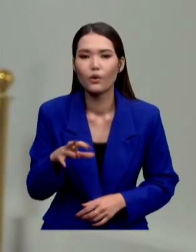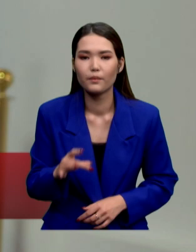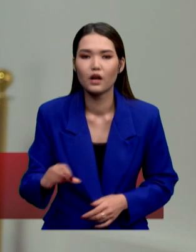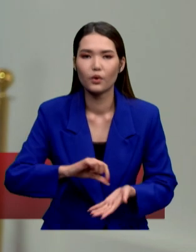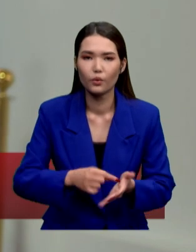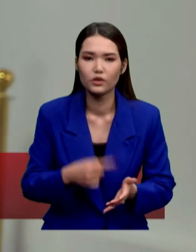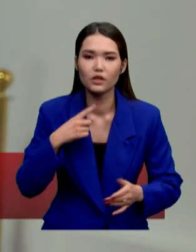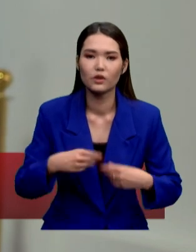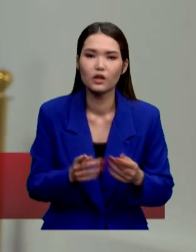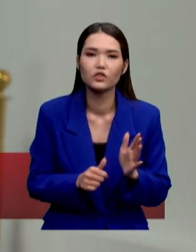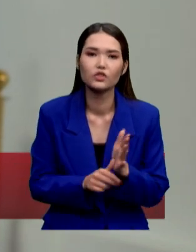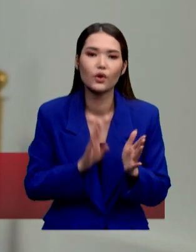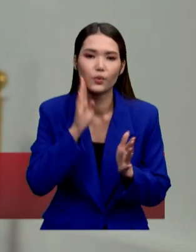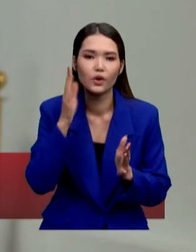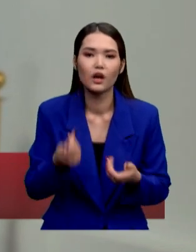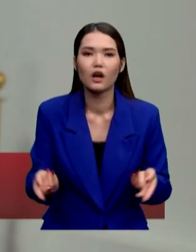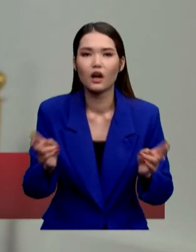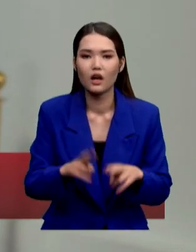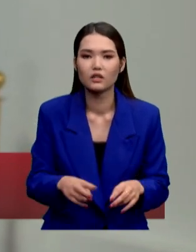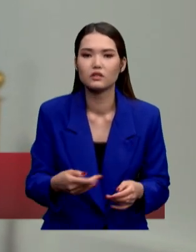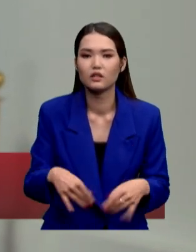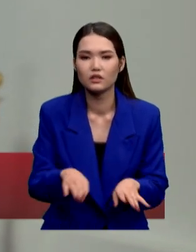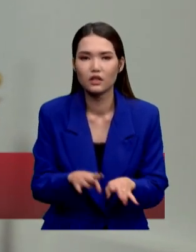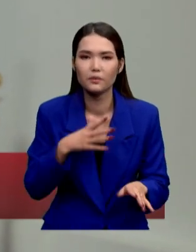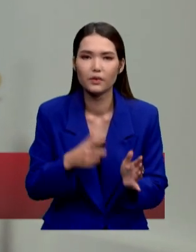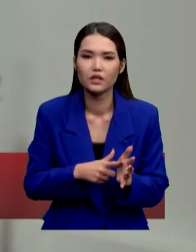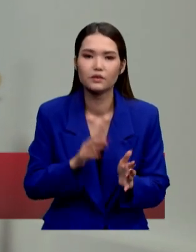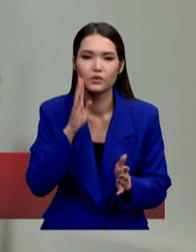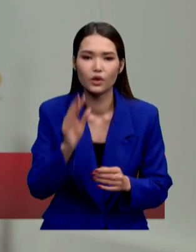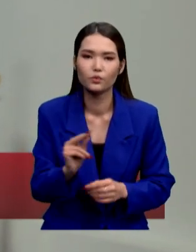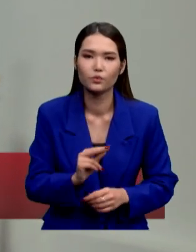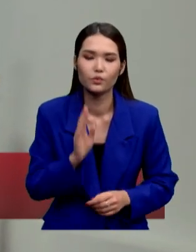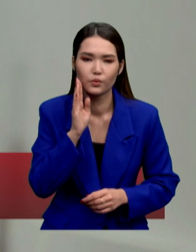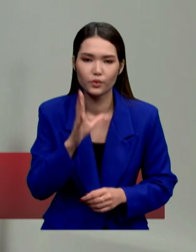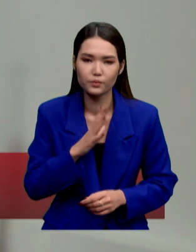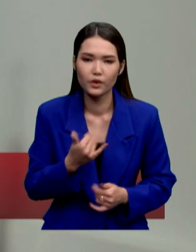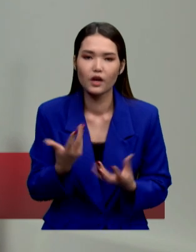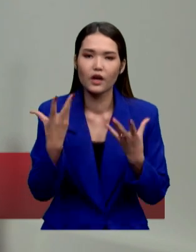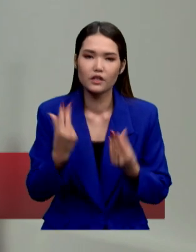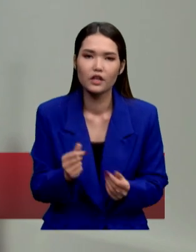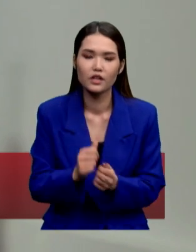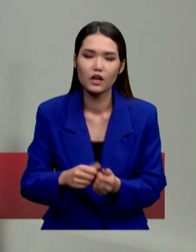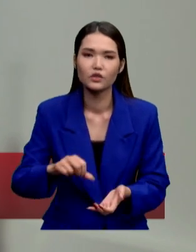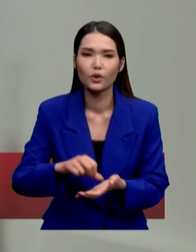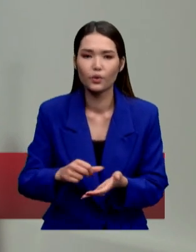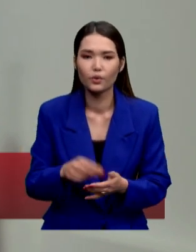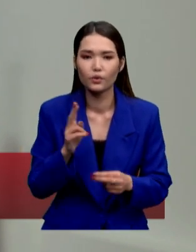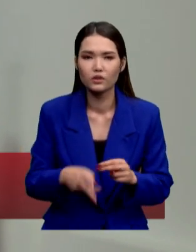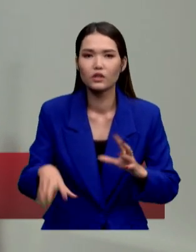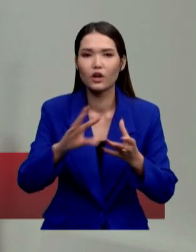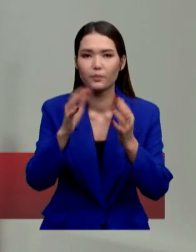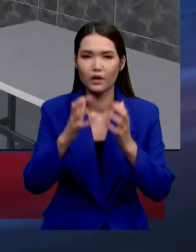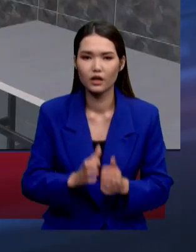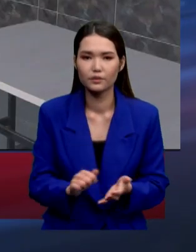голосование началось в 6 утра, на остальных закрытых участках в 7 часов утра. Сейчас голосование на этих участках завершено, идет подсчет